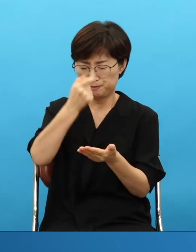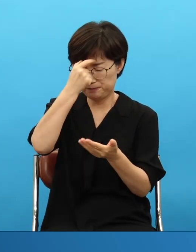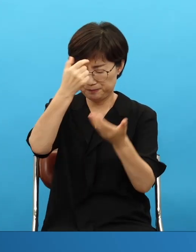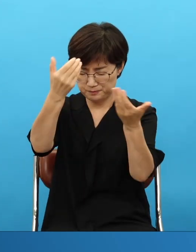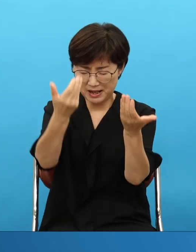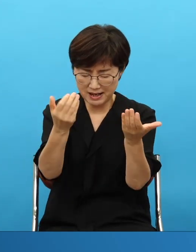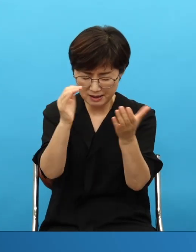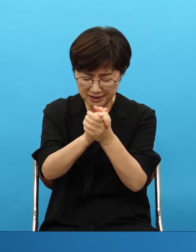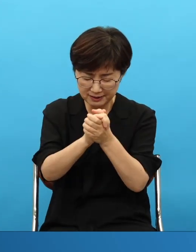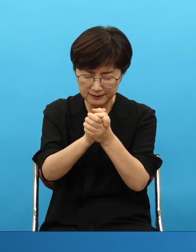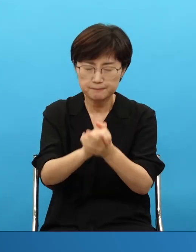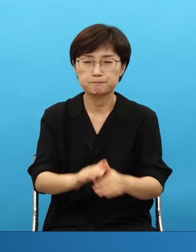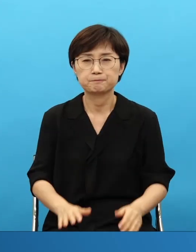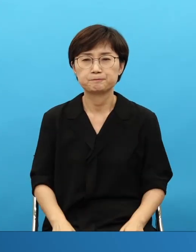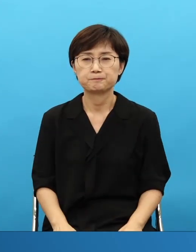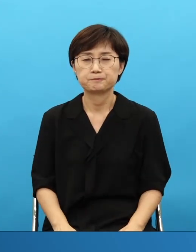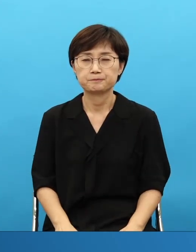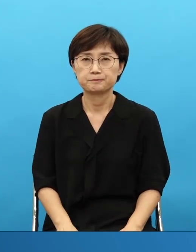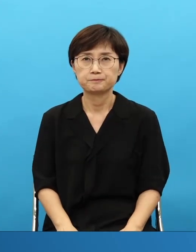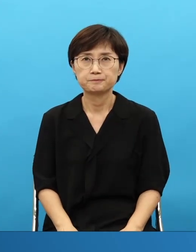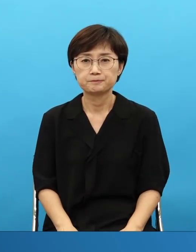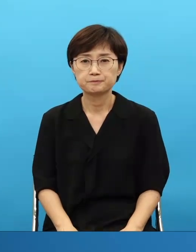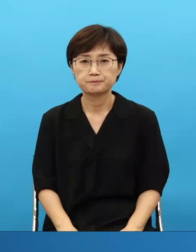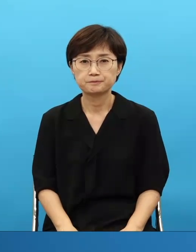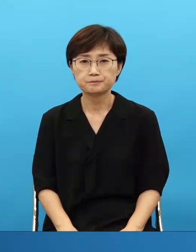기도하옵나이다. 아멘.